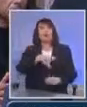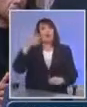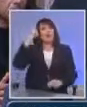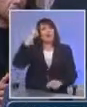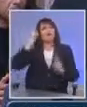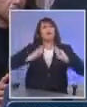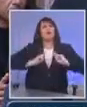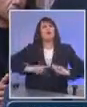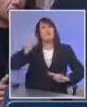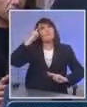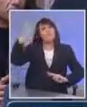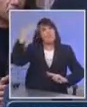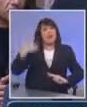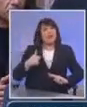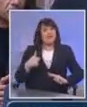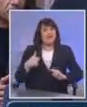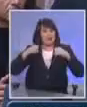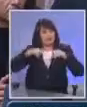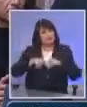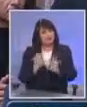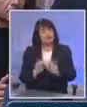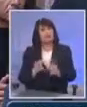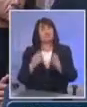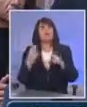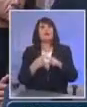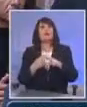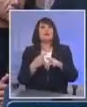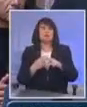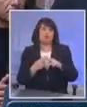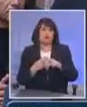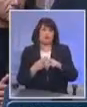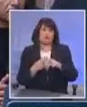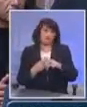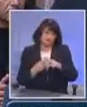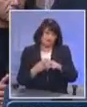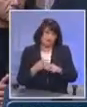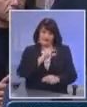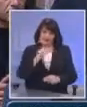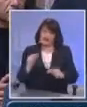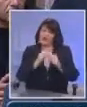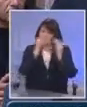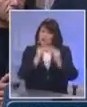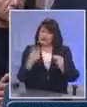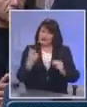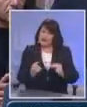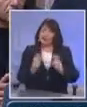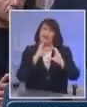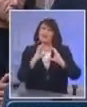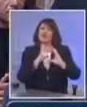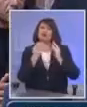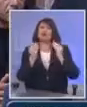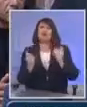απόλαυση με βαθύτατη παιδευτική επενέργεια. Σε πολύ μικρότερο βαθμό έχει παρόμοιο αποτέλεσμα η επικοινωνία διαμέσου